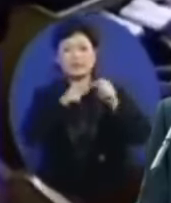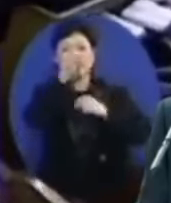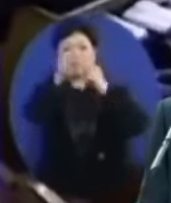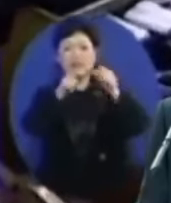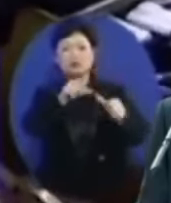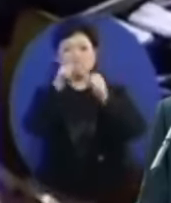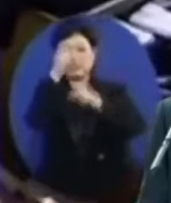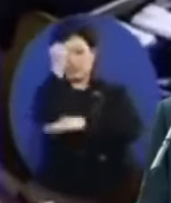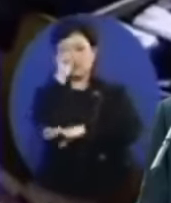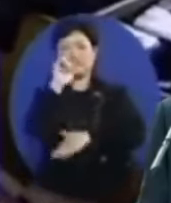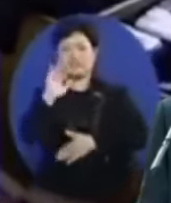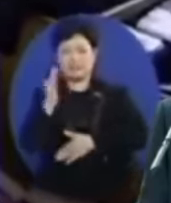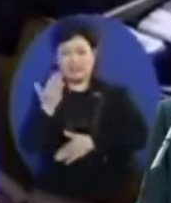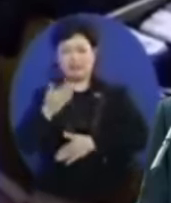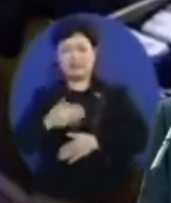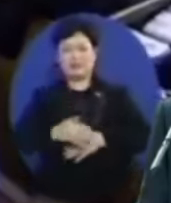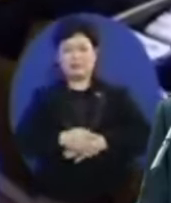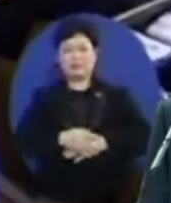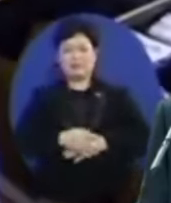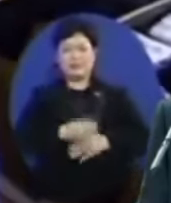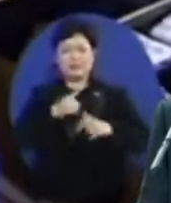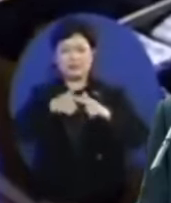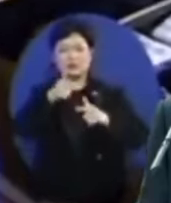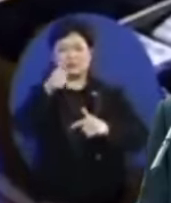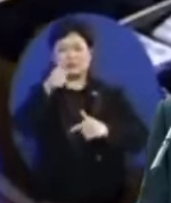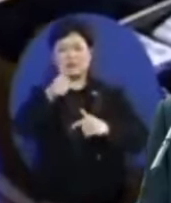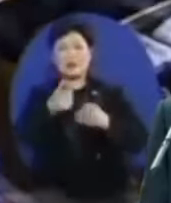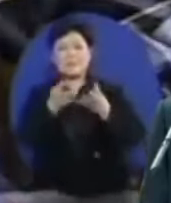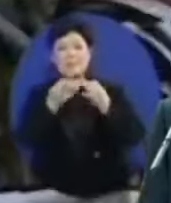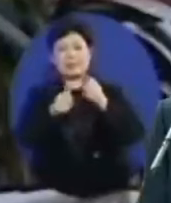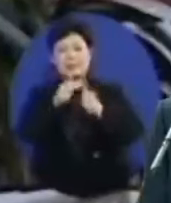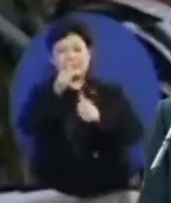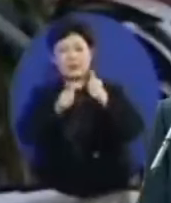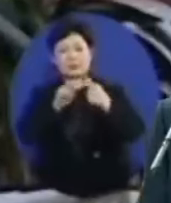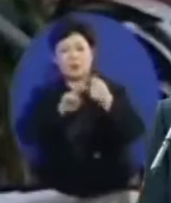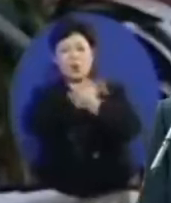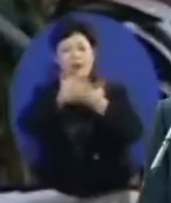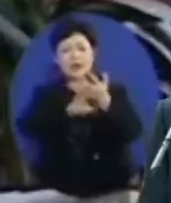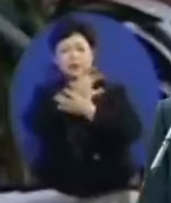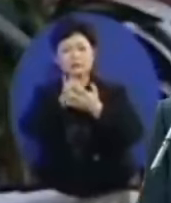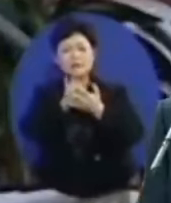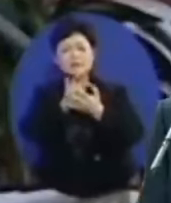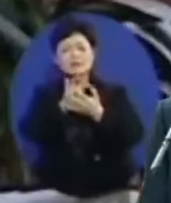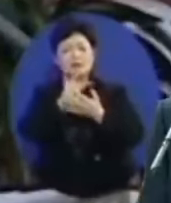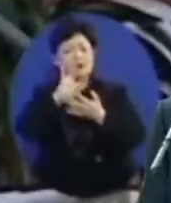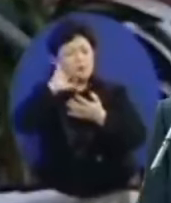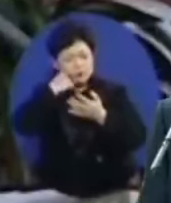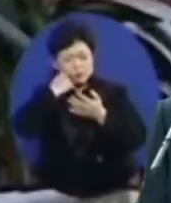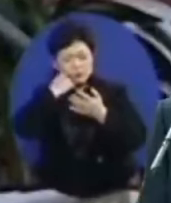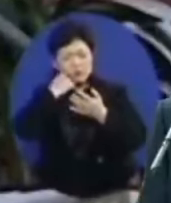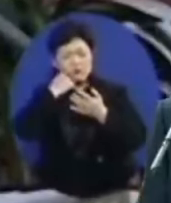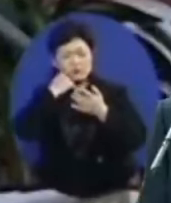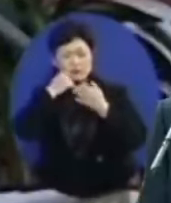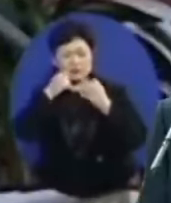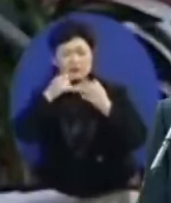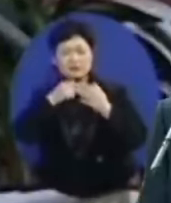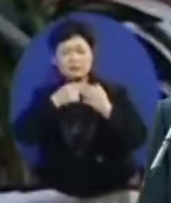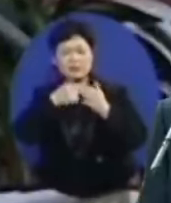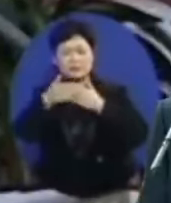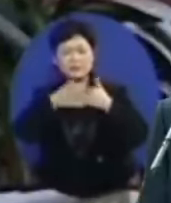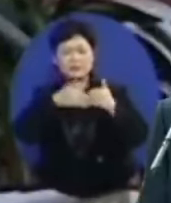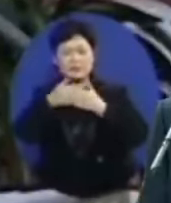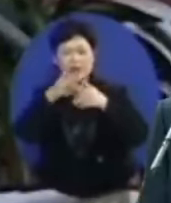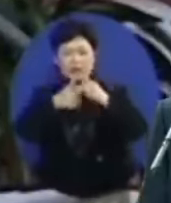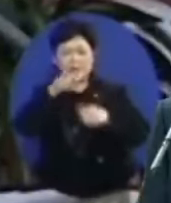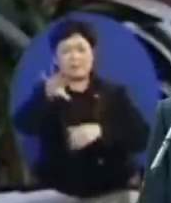구원의 근원이 된다고 말씀한 것입니다. 예수님은 많은 시험과 환난을 통해서 하나님께 순종하는지 아는지를